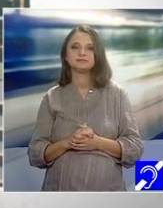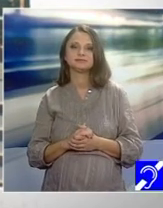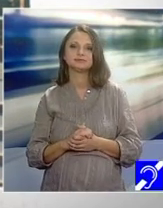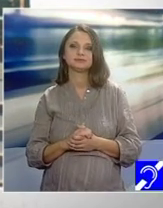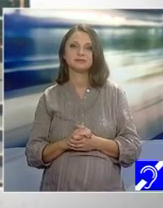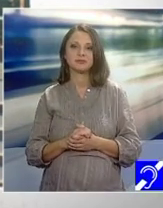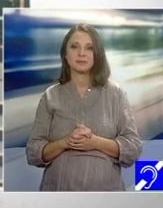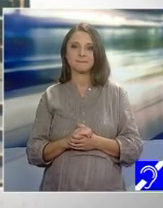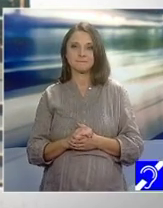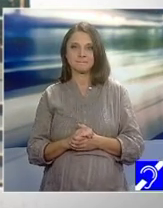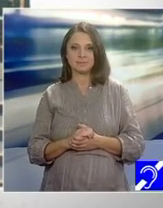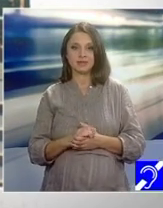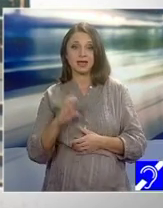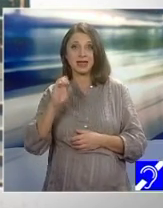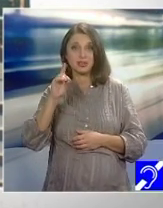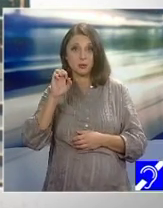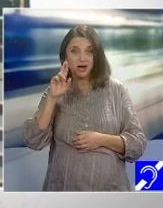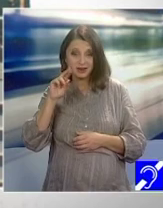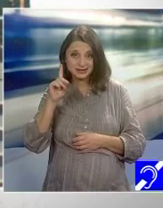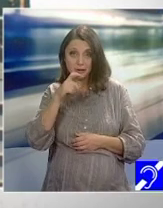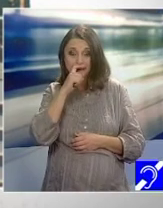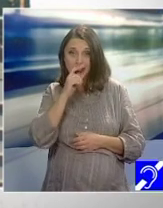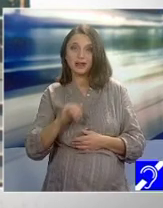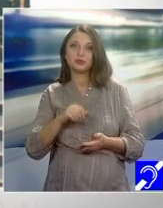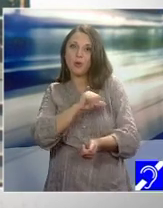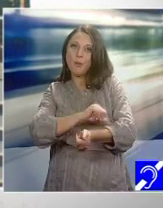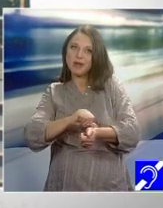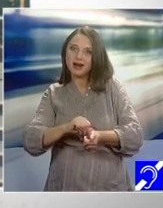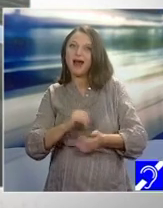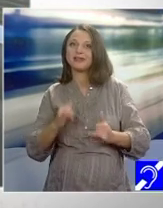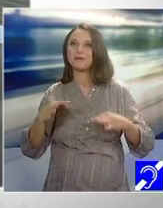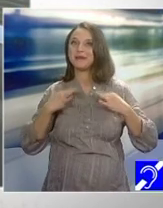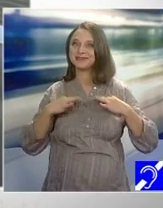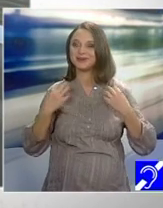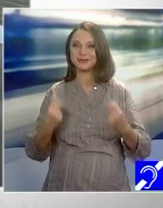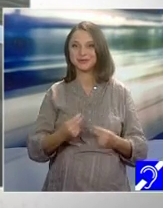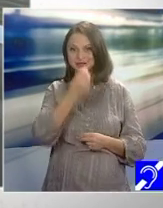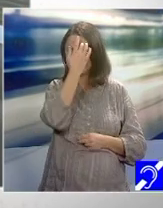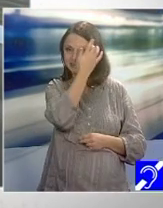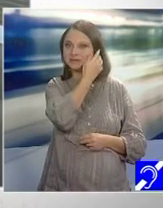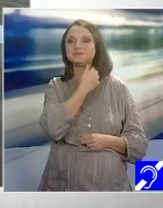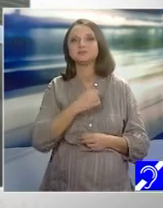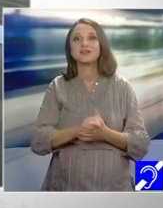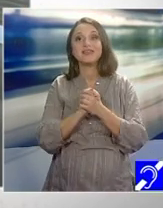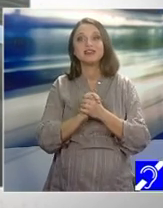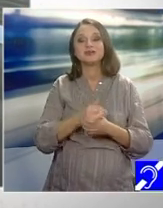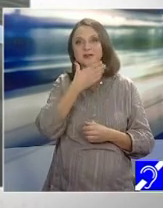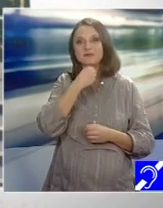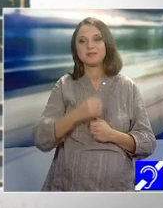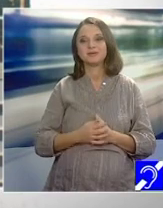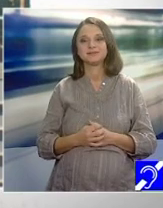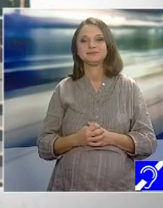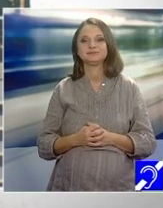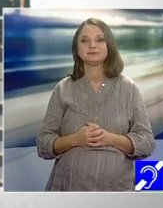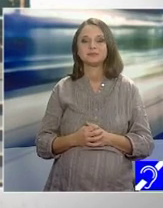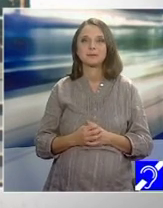nostru a ajuns să fie astăzi sănătos, a fost operat și s-a recuperat. Este un lucru minunat ceea ce ne spui acum. Și ne-a promis că o să